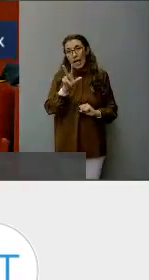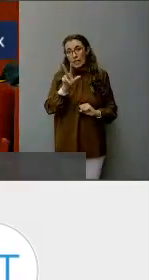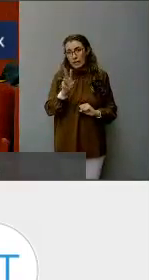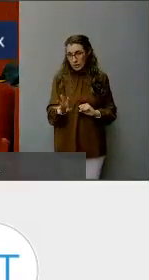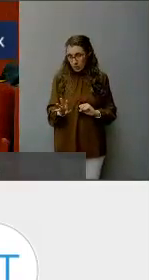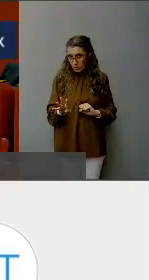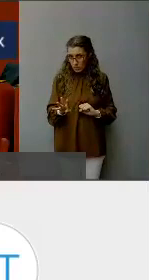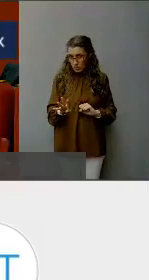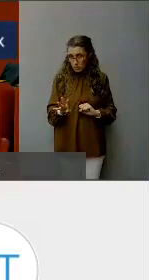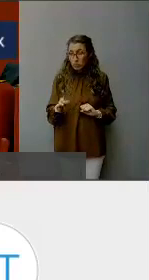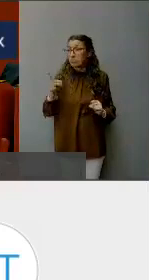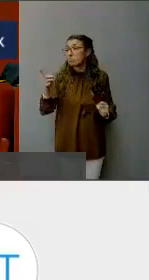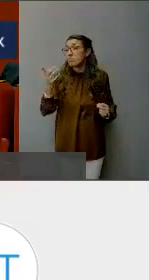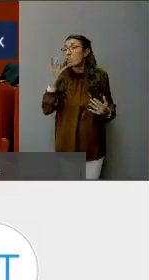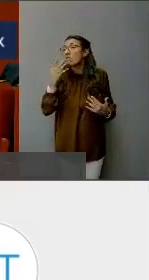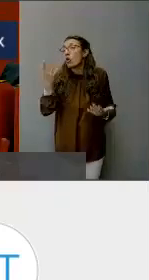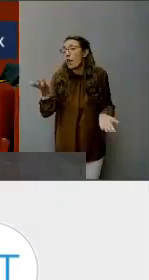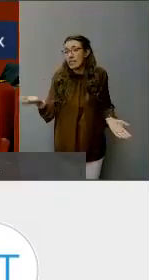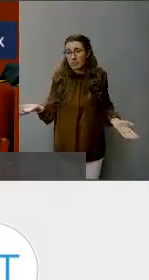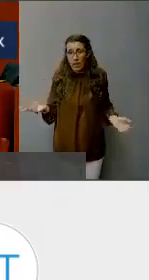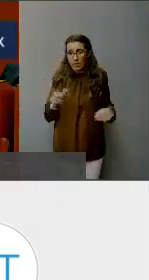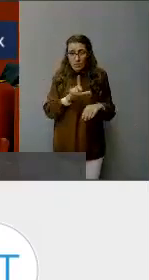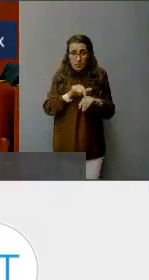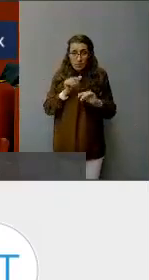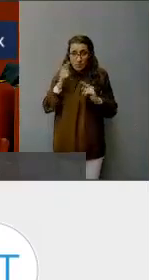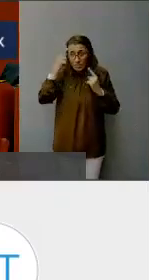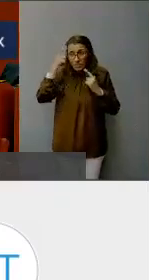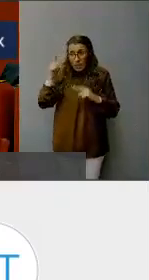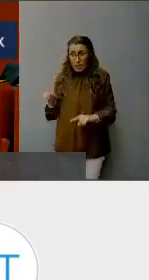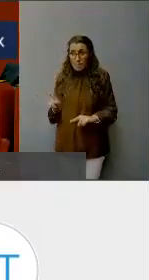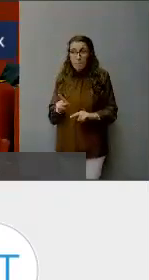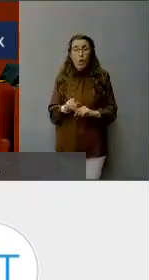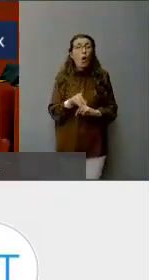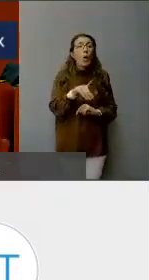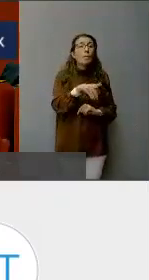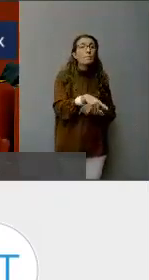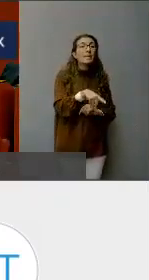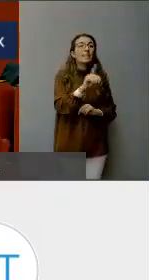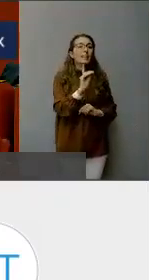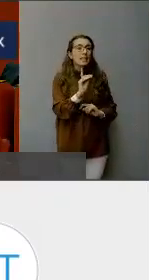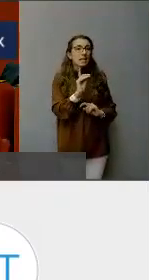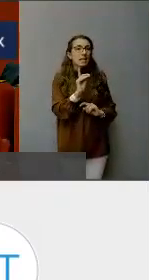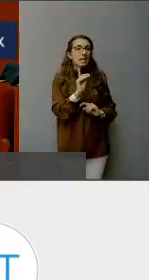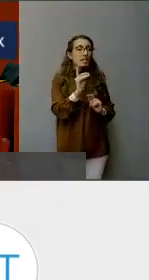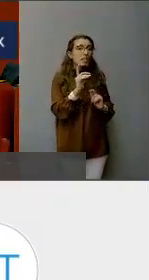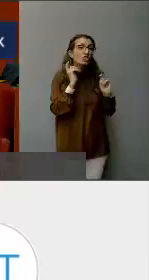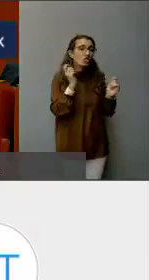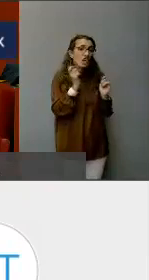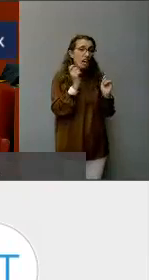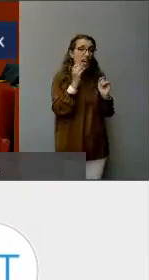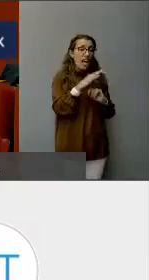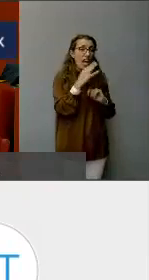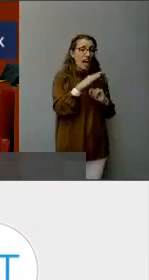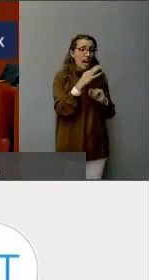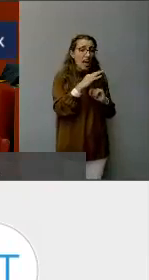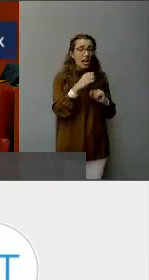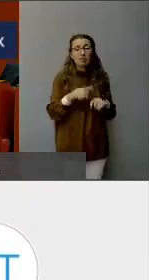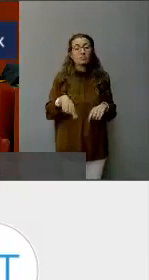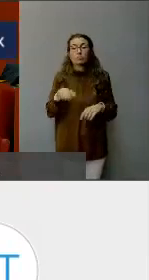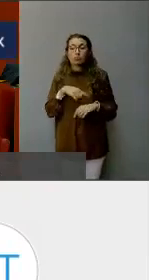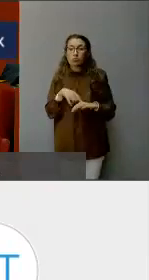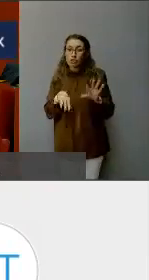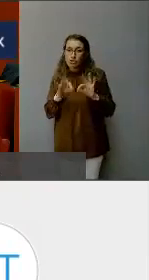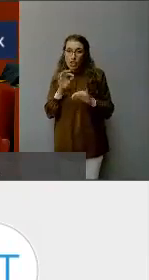sfruttate nel tempo come lo ritenete il pd e andava fatto un'illustrazione più generale quindi d'esami non abbiamo fatto una scelta di trens